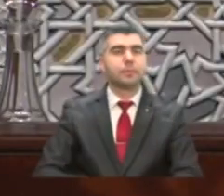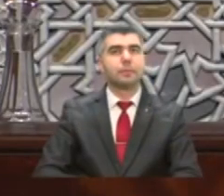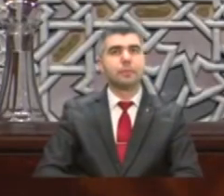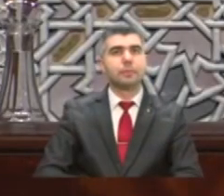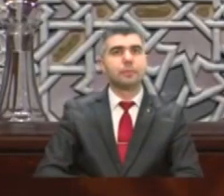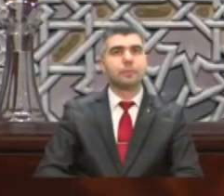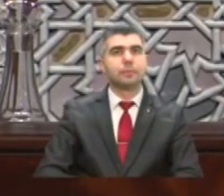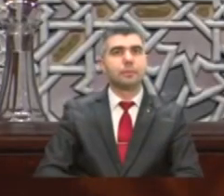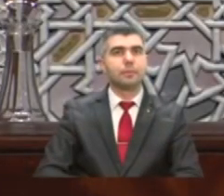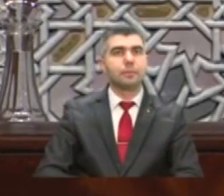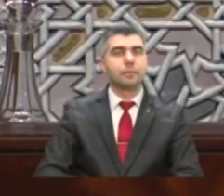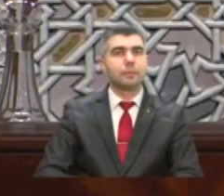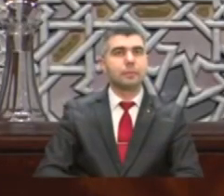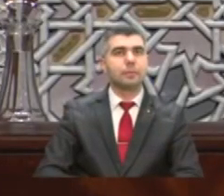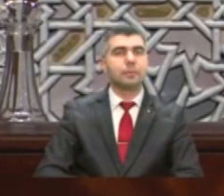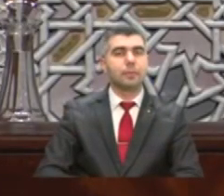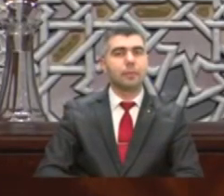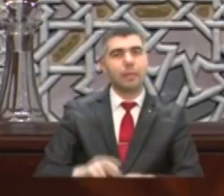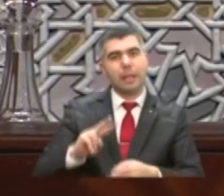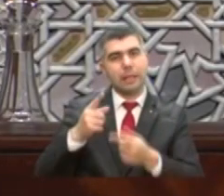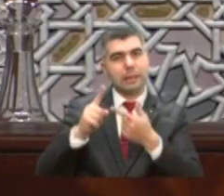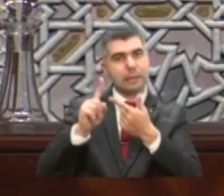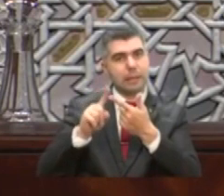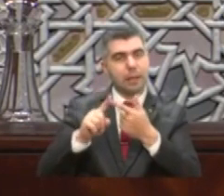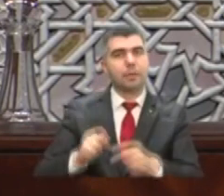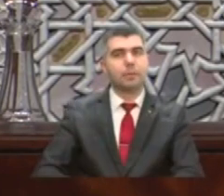ننتقل الآن إلى المحور الثاني.